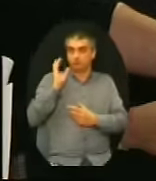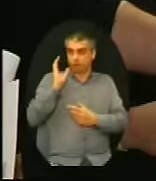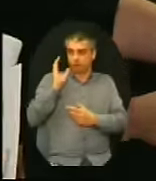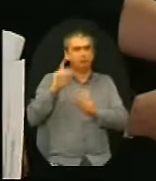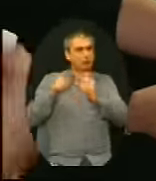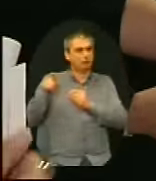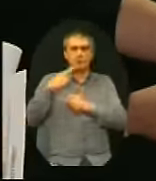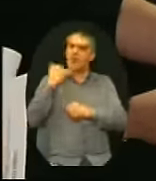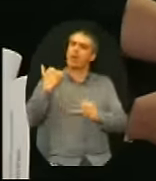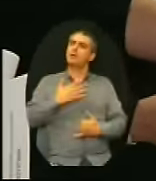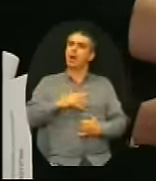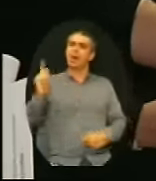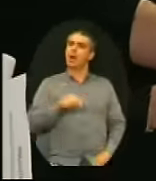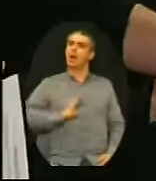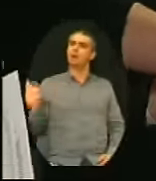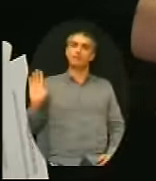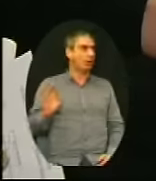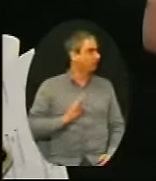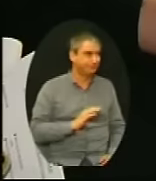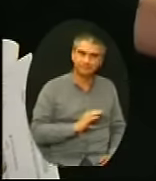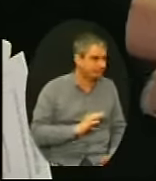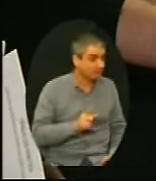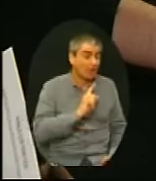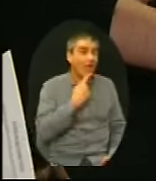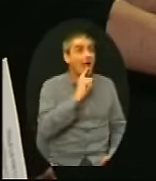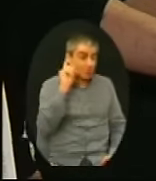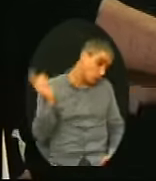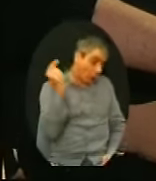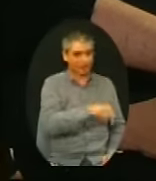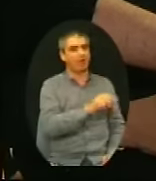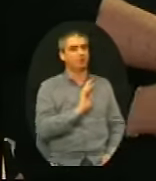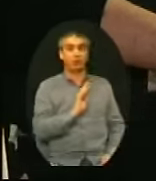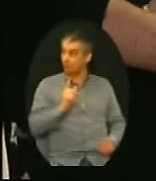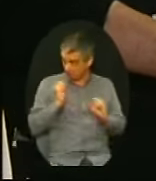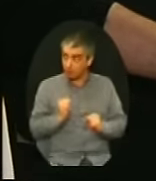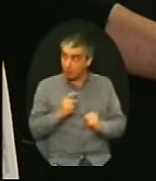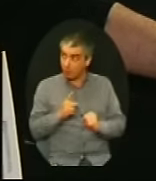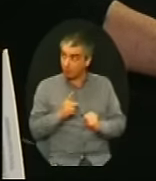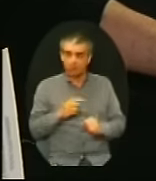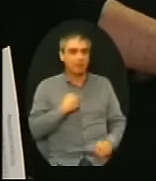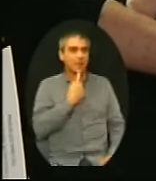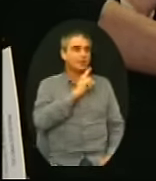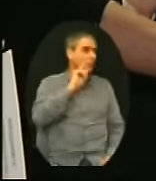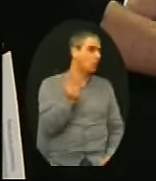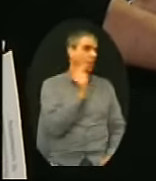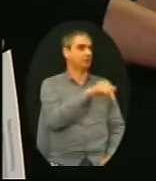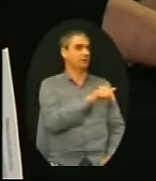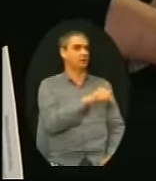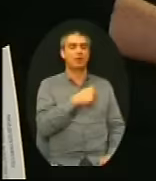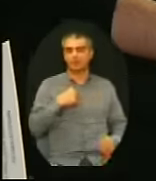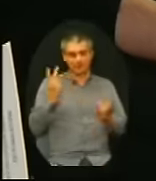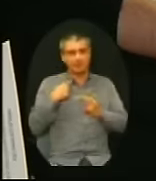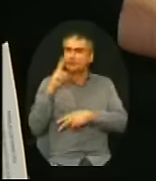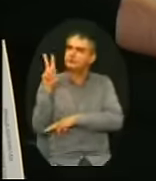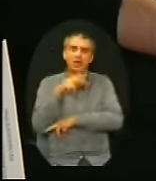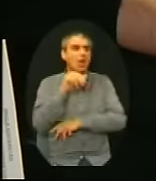להם, חבר'ה, היום זה חג, אל תבואו? לא, לא, לא, אמרנו לכולם שיבואו. בטוח. אנחנו אמרנו לכולם שיבואו. אני חיפשתי